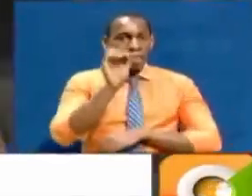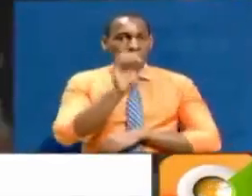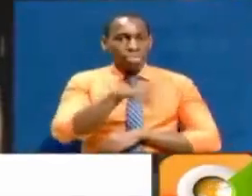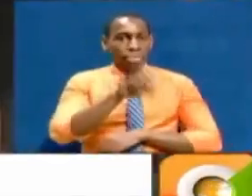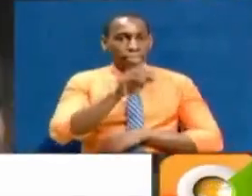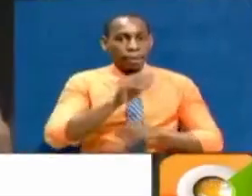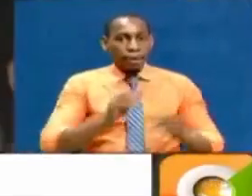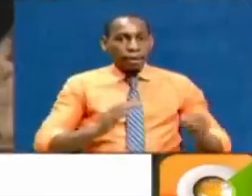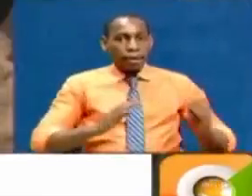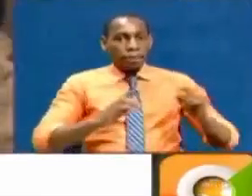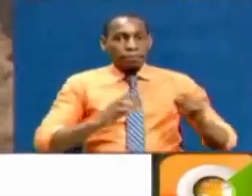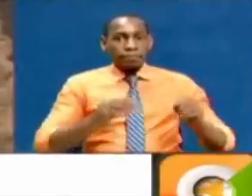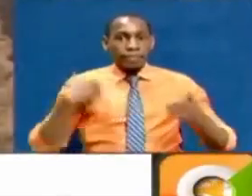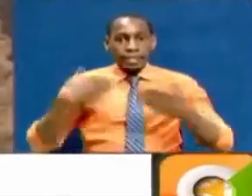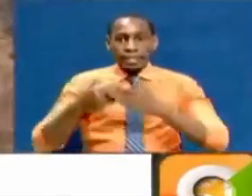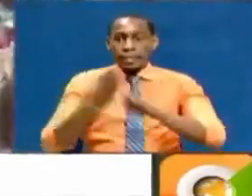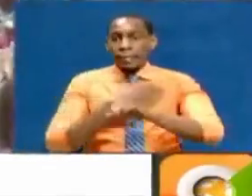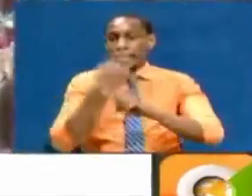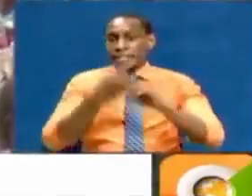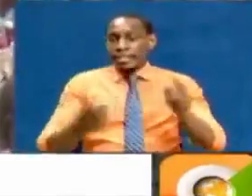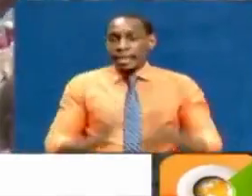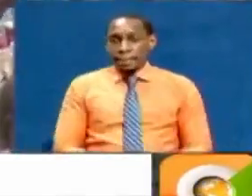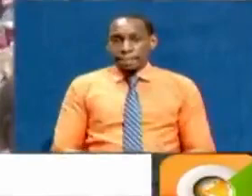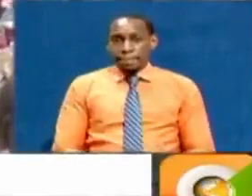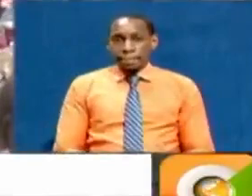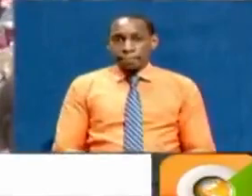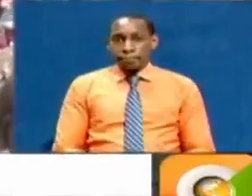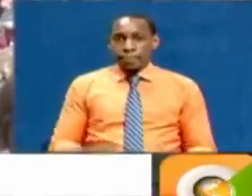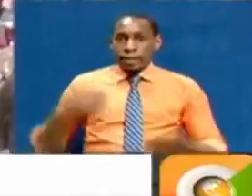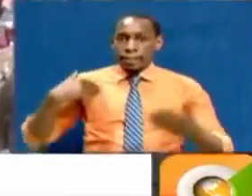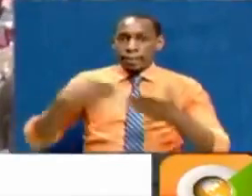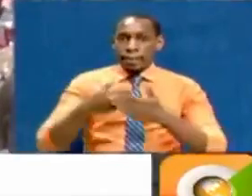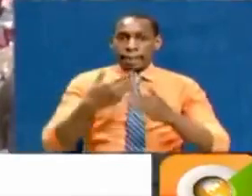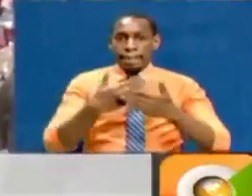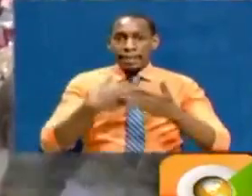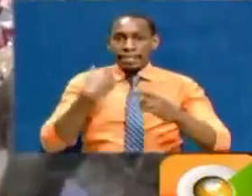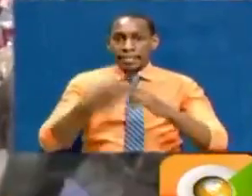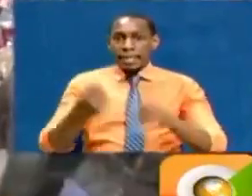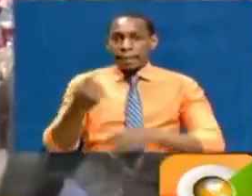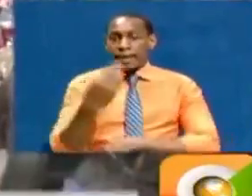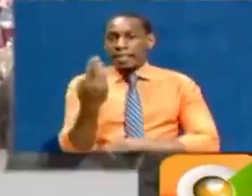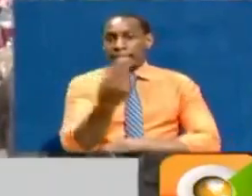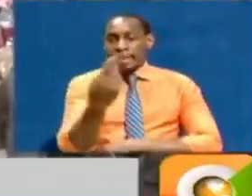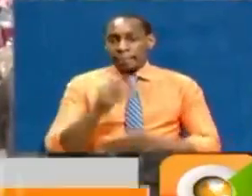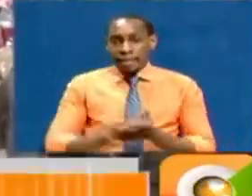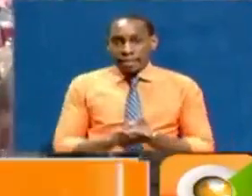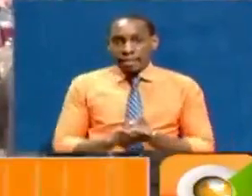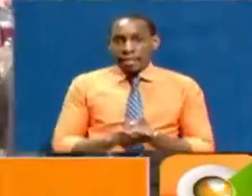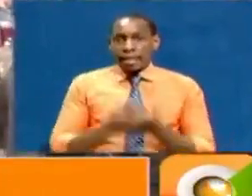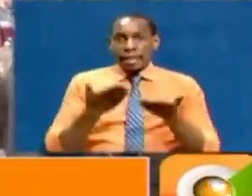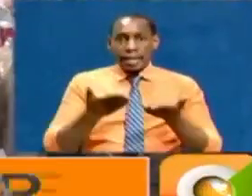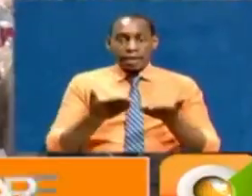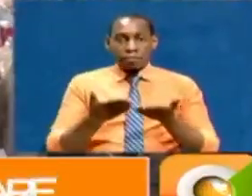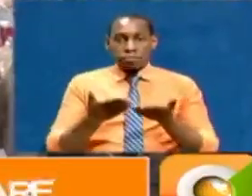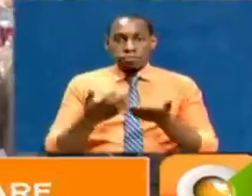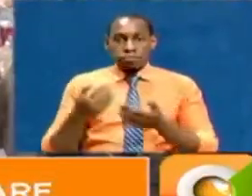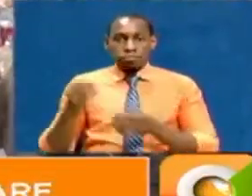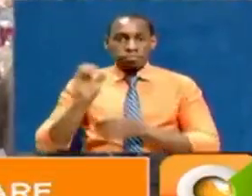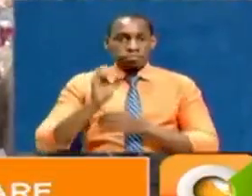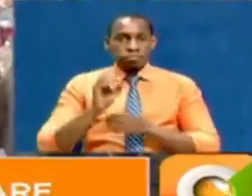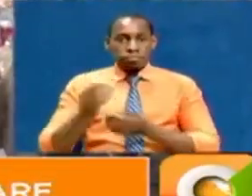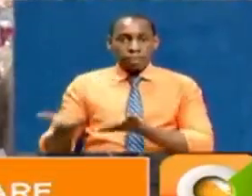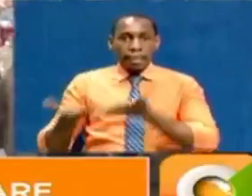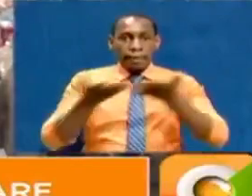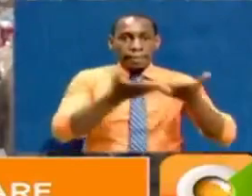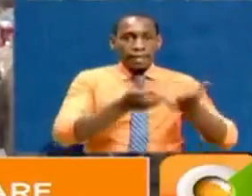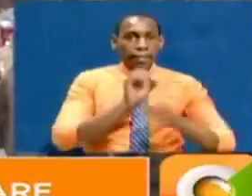la taka tangu mwaka jana. Imekuwa hapa kutoka last year April. So kwa sababu imekuwa ikiletwa day